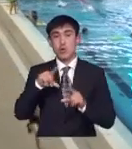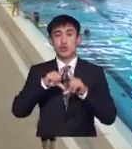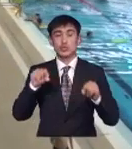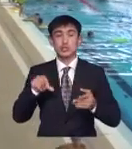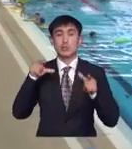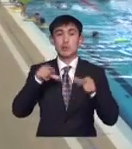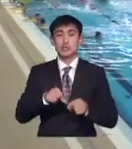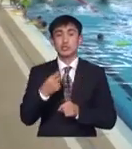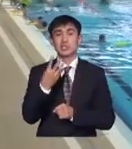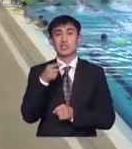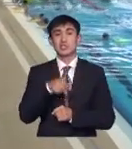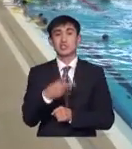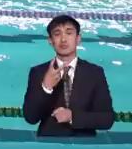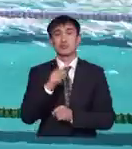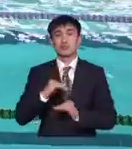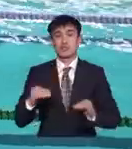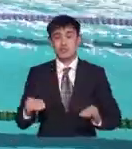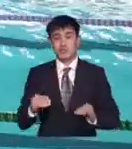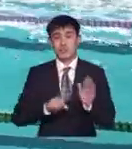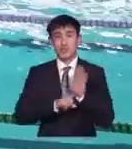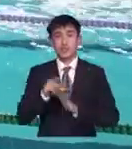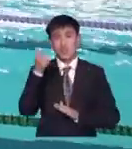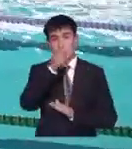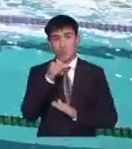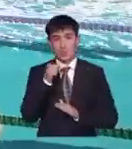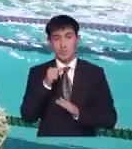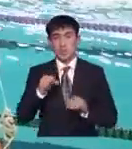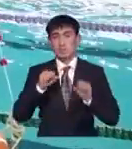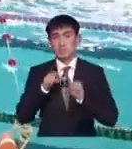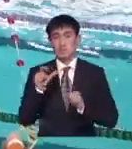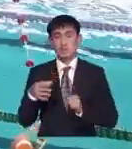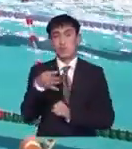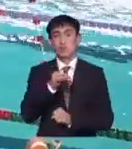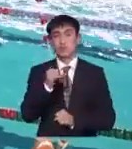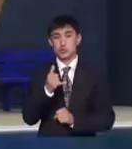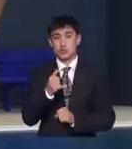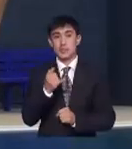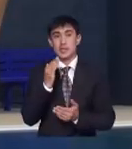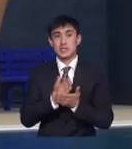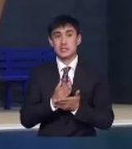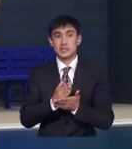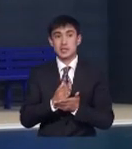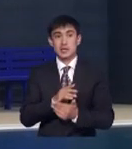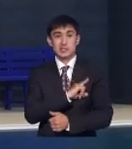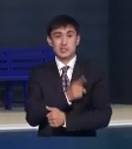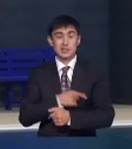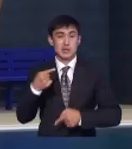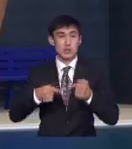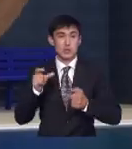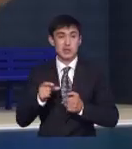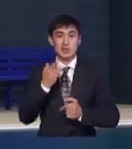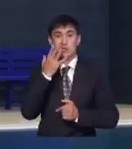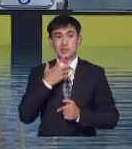учреждение посещает порядка 1200 детей. С начала текущего года спортсмены из области ЖТСУ проявили себя как сильные конкуренты